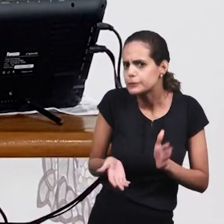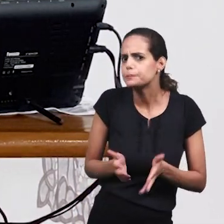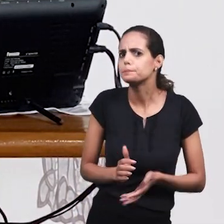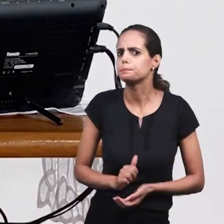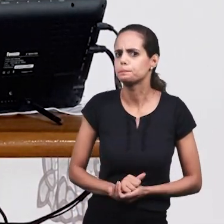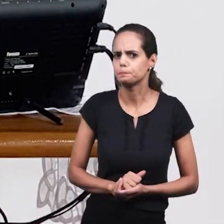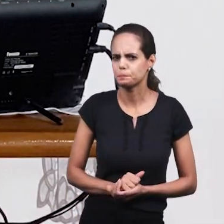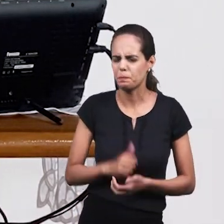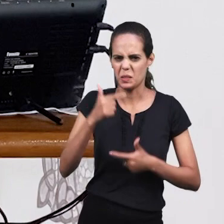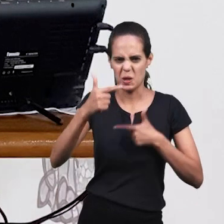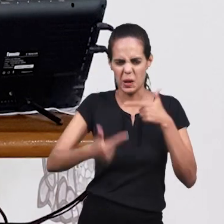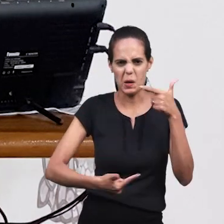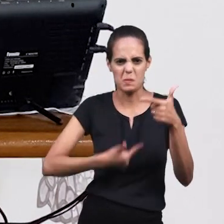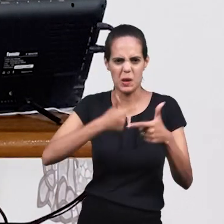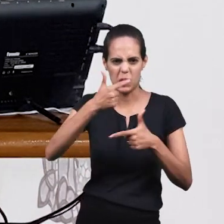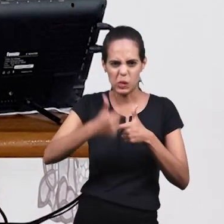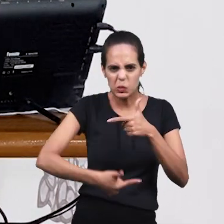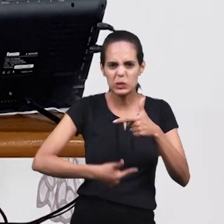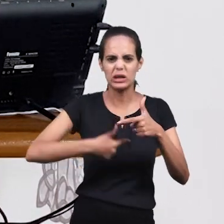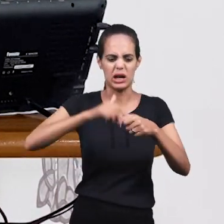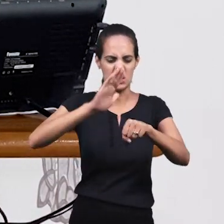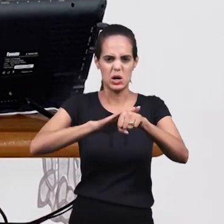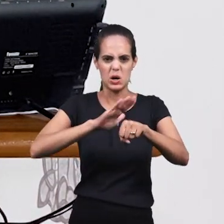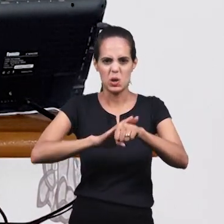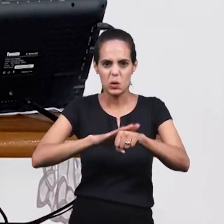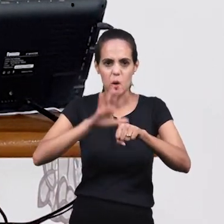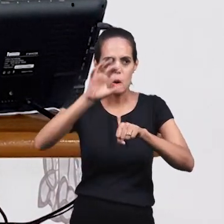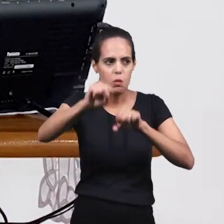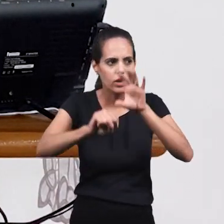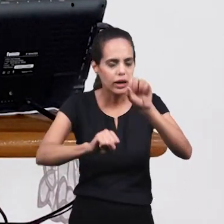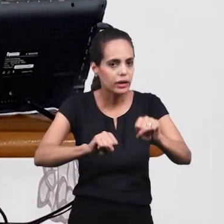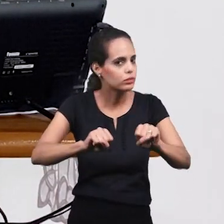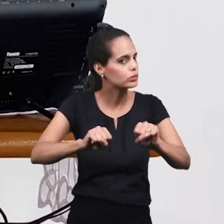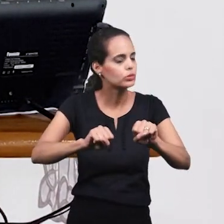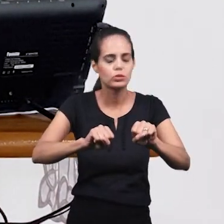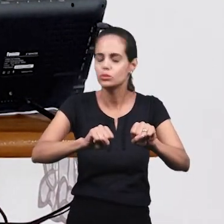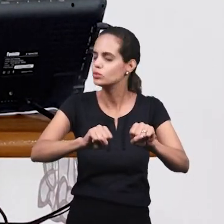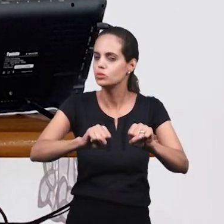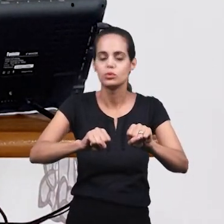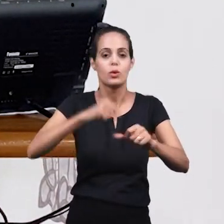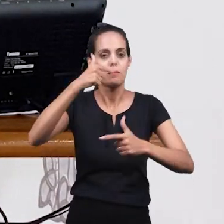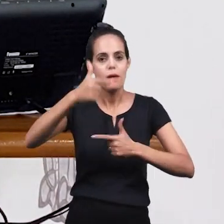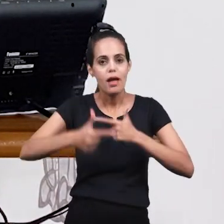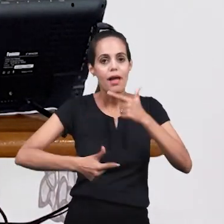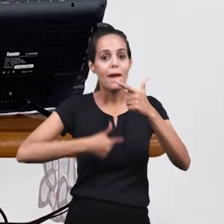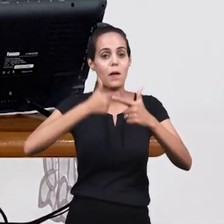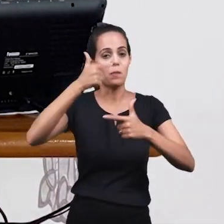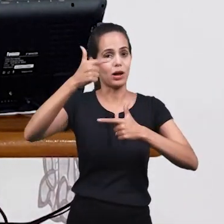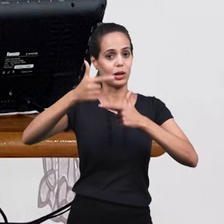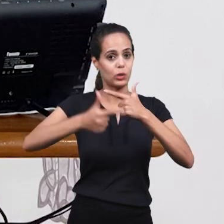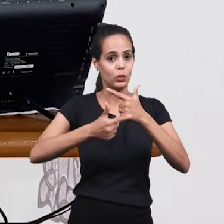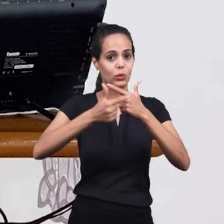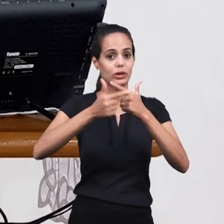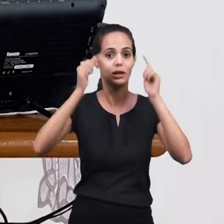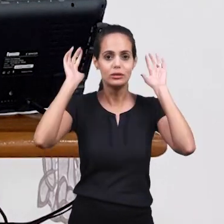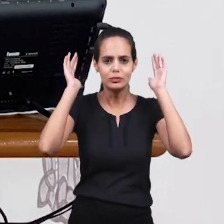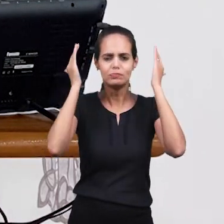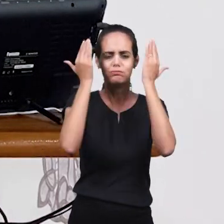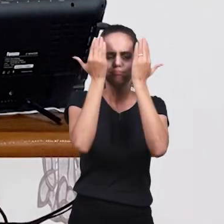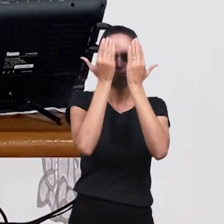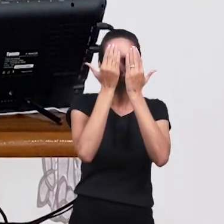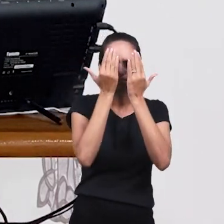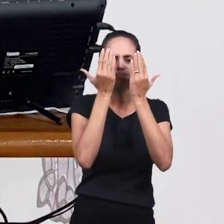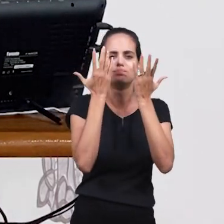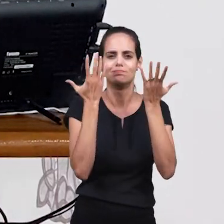spirituelle. Ce qui se confirme dans le texte aux Éphésiens, au chapitre 6, verset de numéro 12,